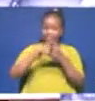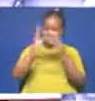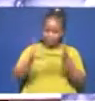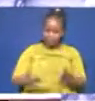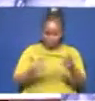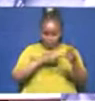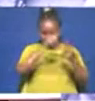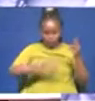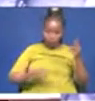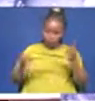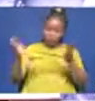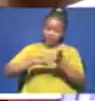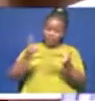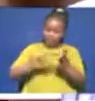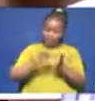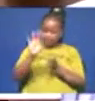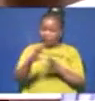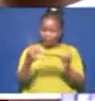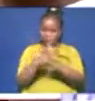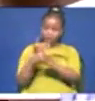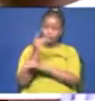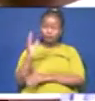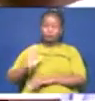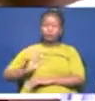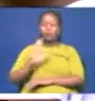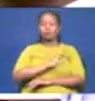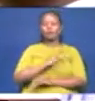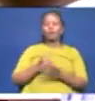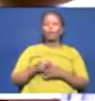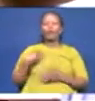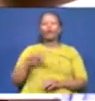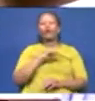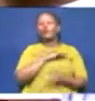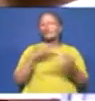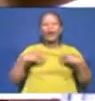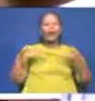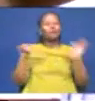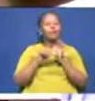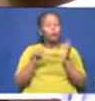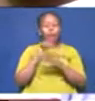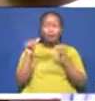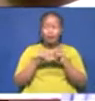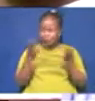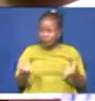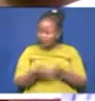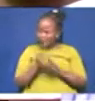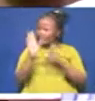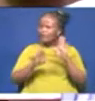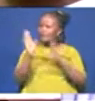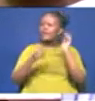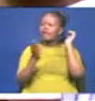by their respective bodies. Sisi tuko na shida ya utovu wa nidhamu na mipangilio